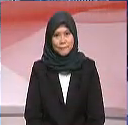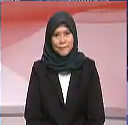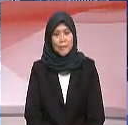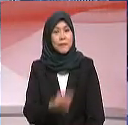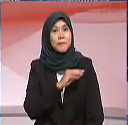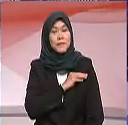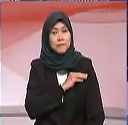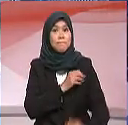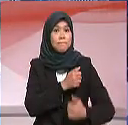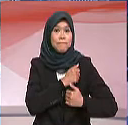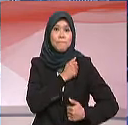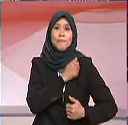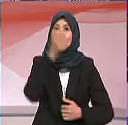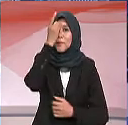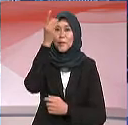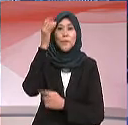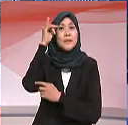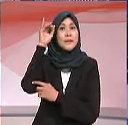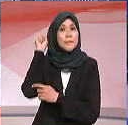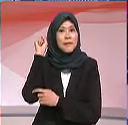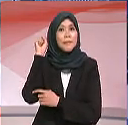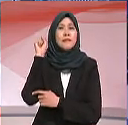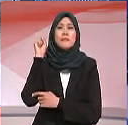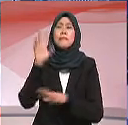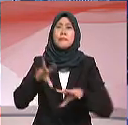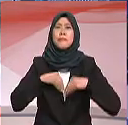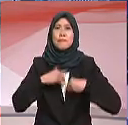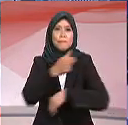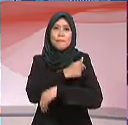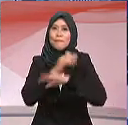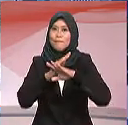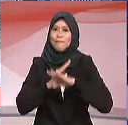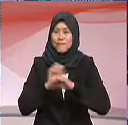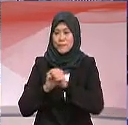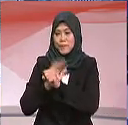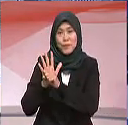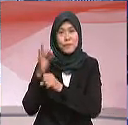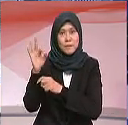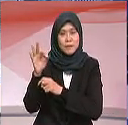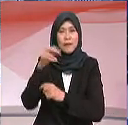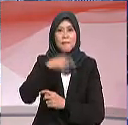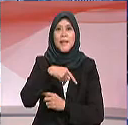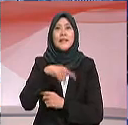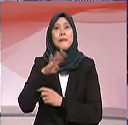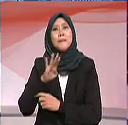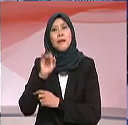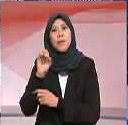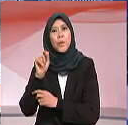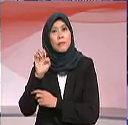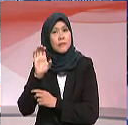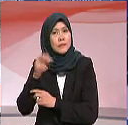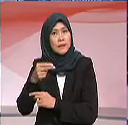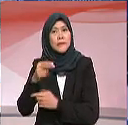Menteri Kanan Pertahanan Datuk Seri Ismail Sabri Yaakob menerima suntikan vaksin COVID-19 Pfizer BioNTech di